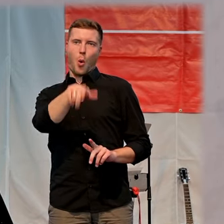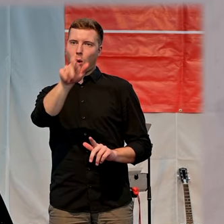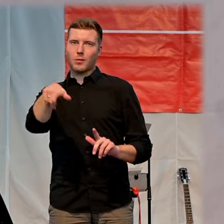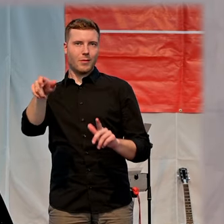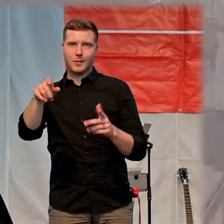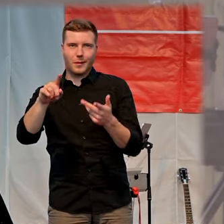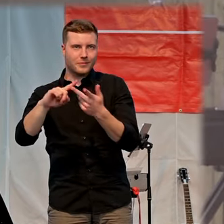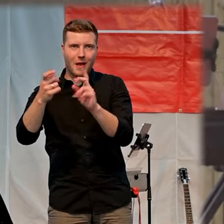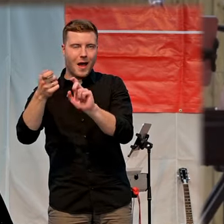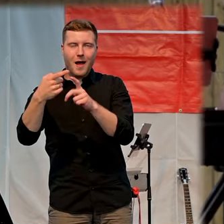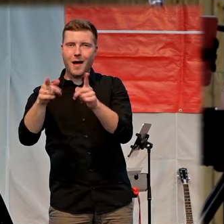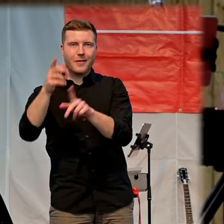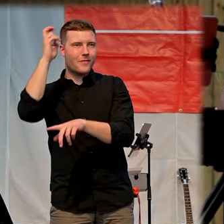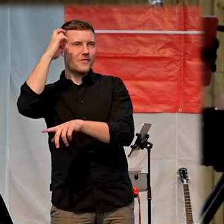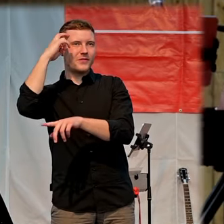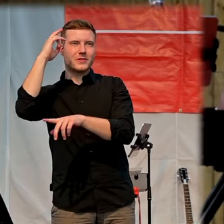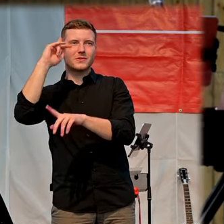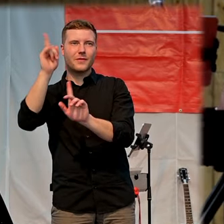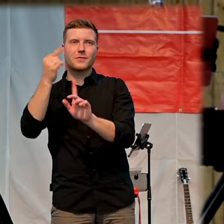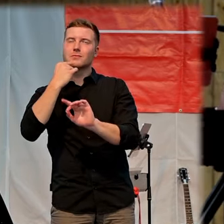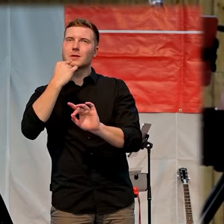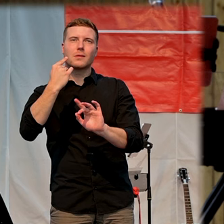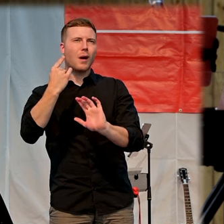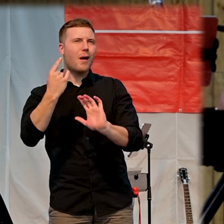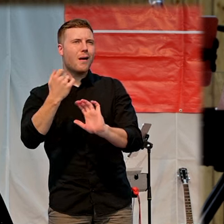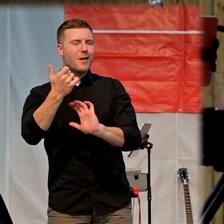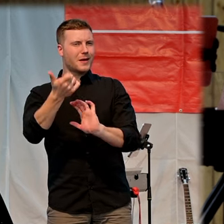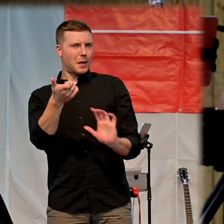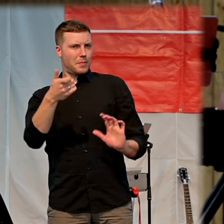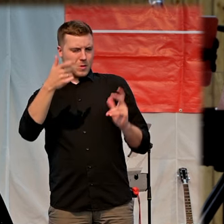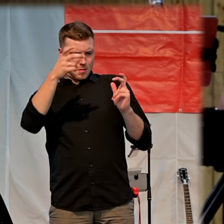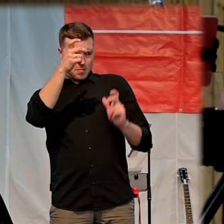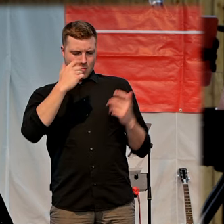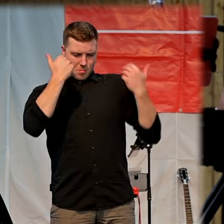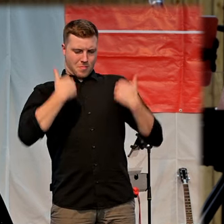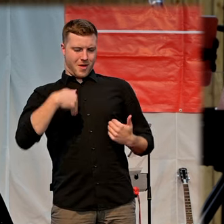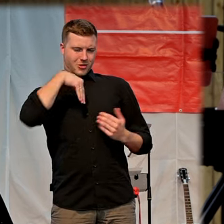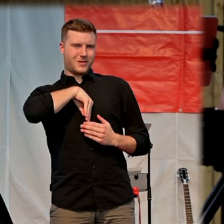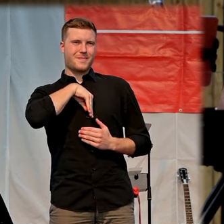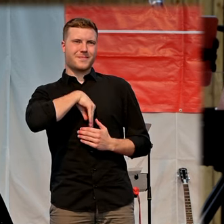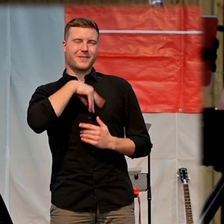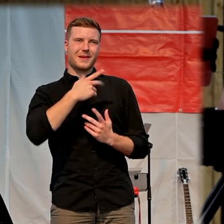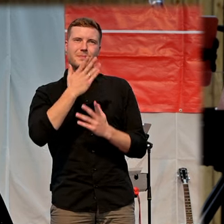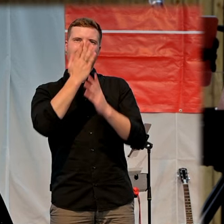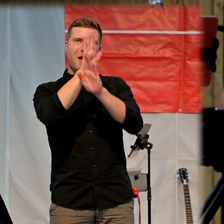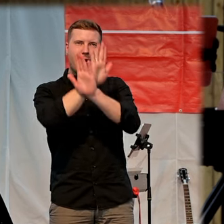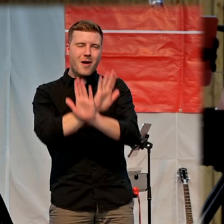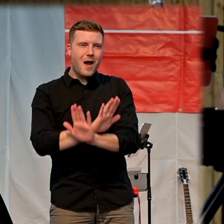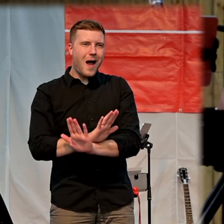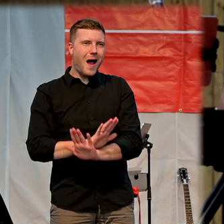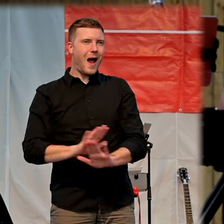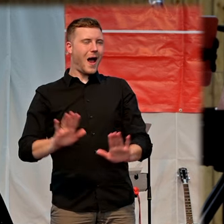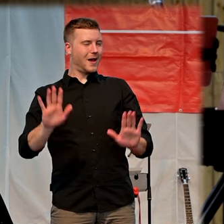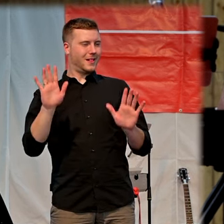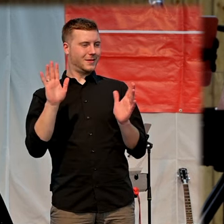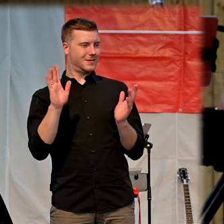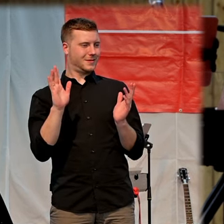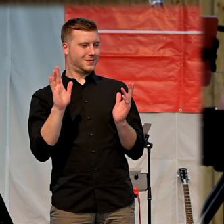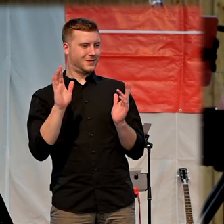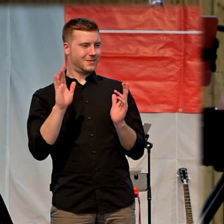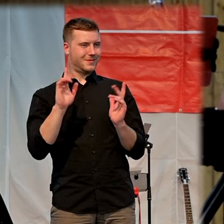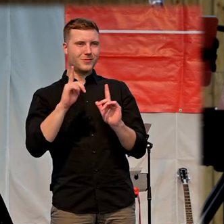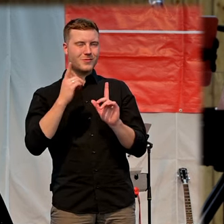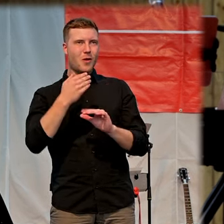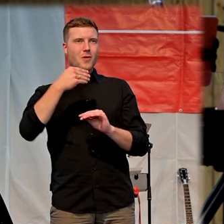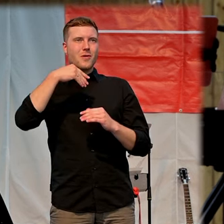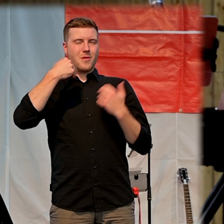Metaphysik, auf das Heilige, das unerlässlich ist. Oder Welzer, auf das Gottesbewusstsein